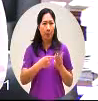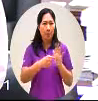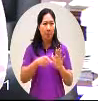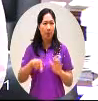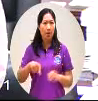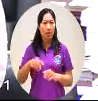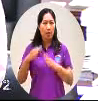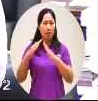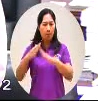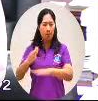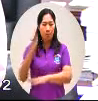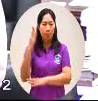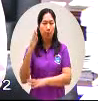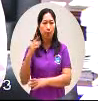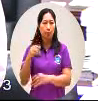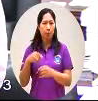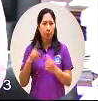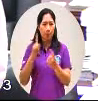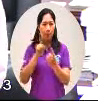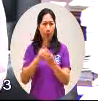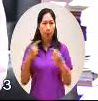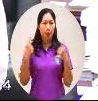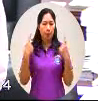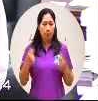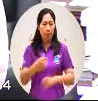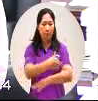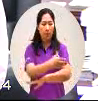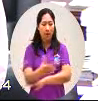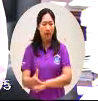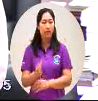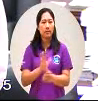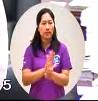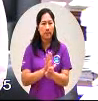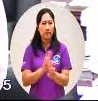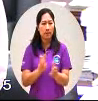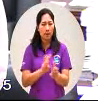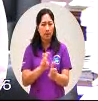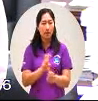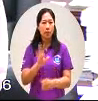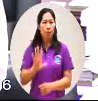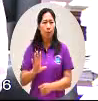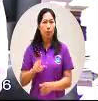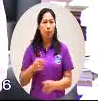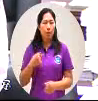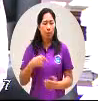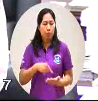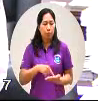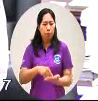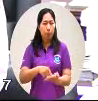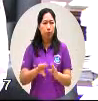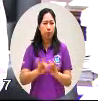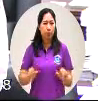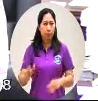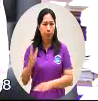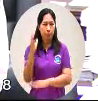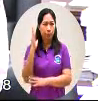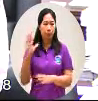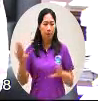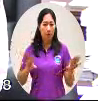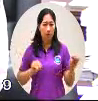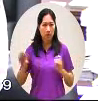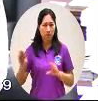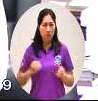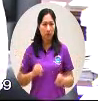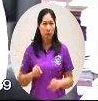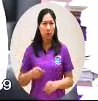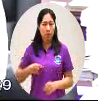的一种爱戴让这些申请这个地震的资料呢能够在七